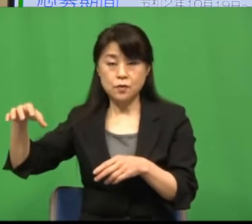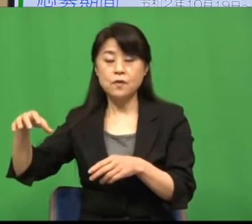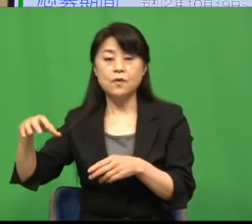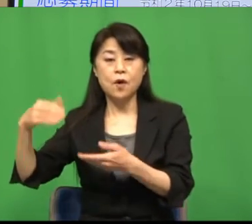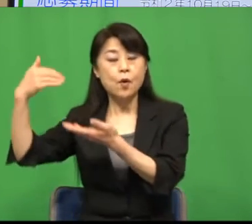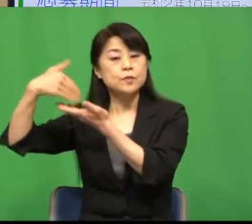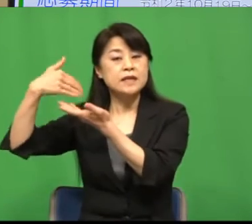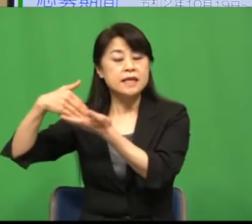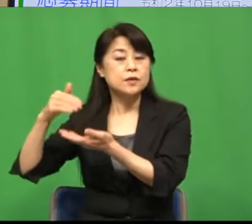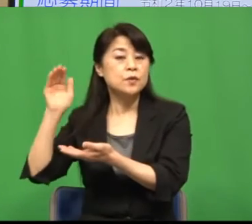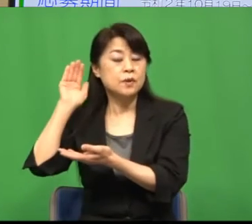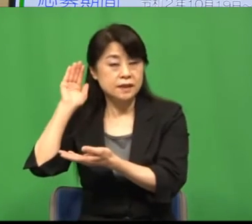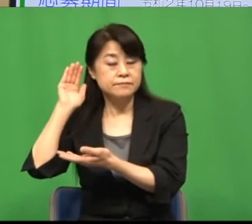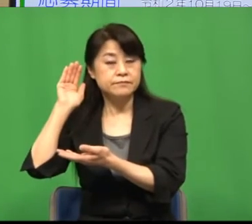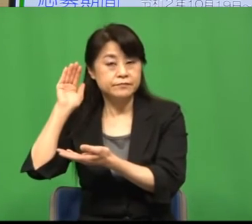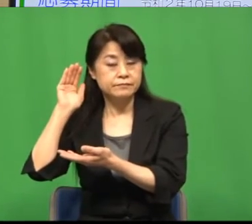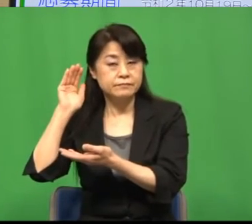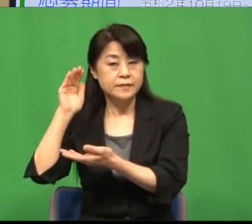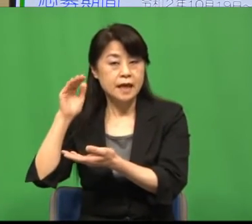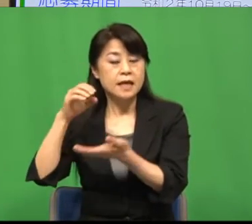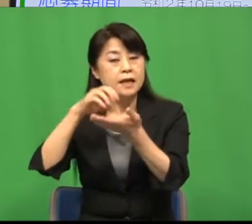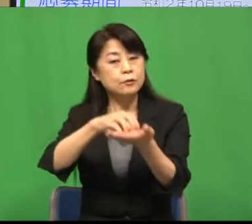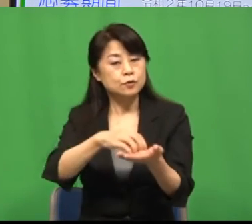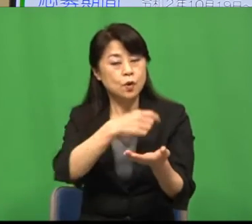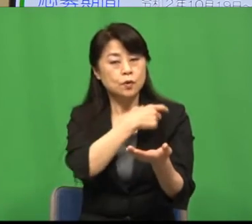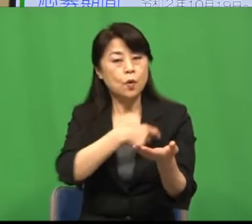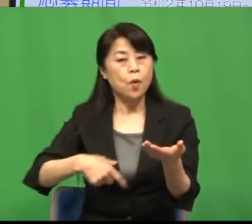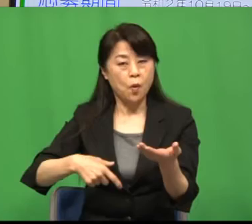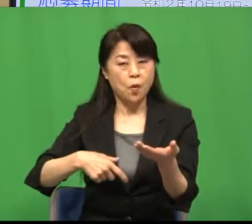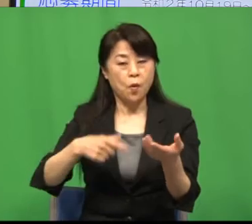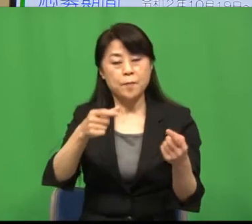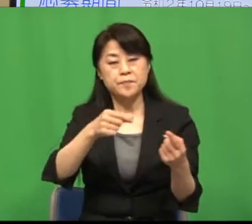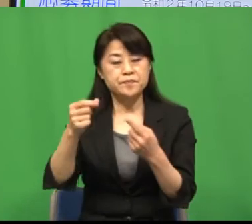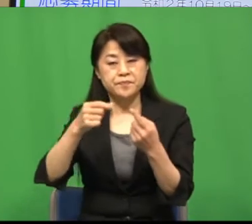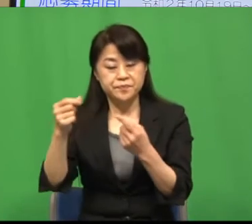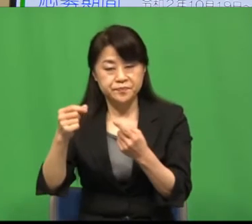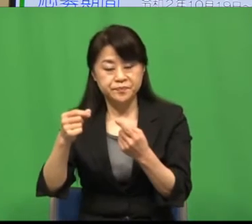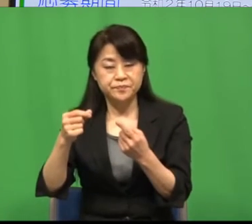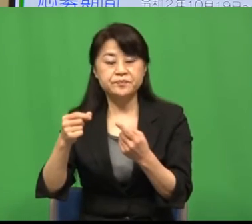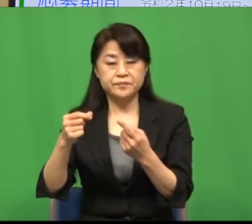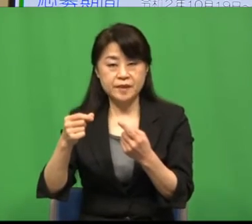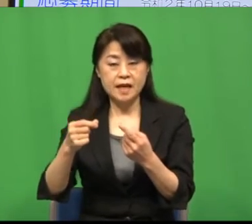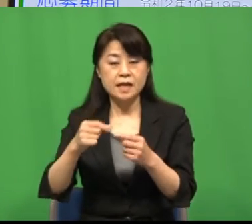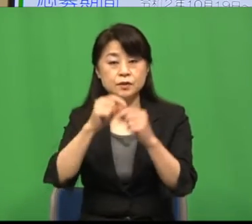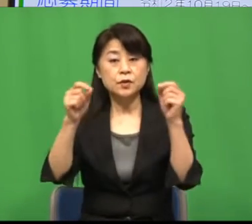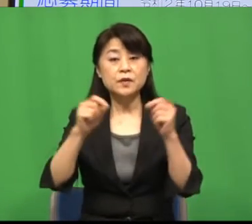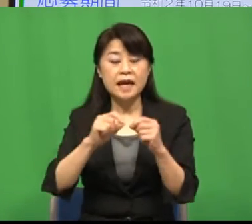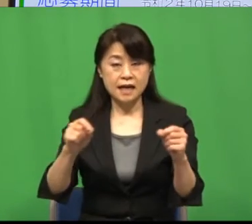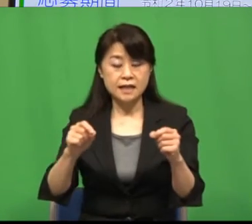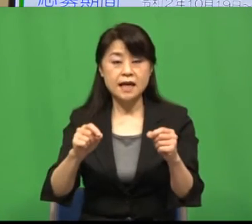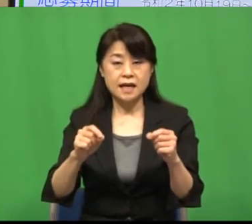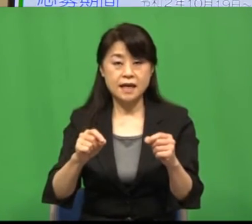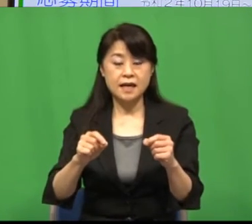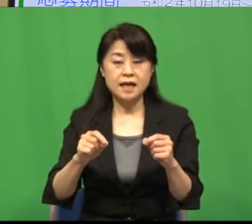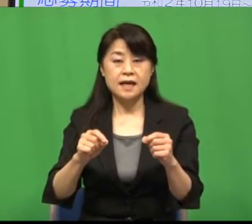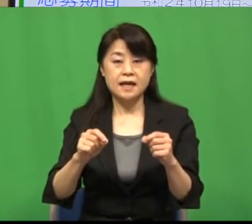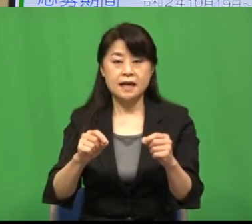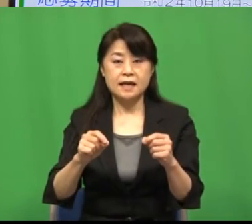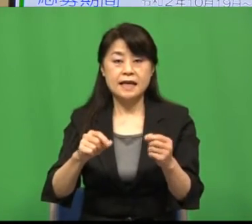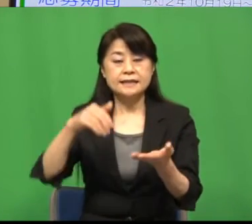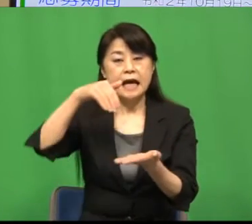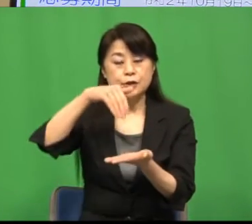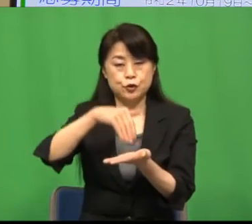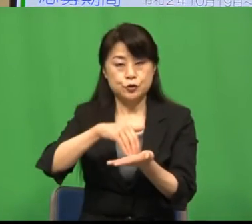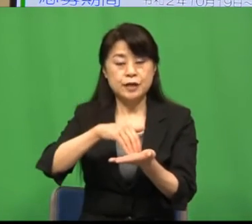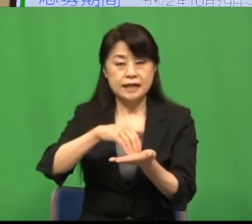ゼンテーションも受けまして、各賞の受賞候補企業を選定していただき、その結果を踏まえ今般各賞を最終決定